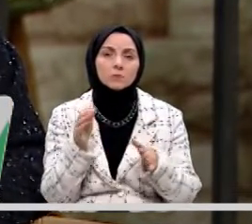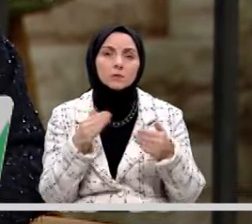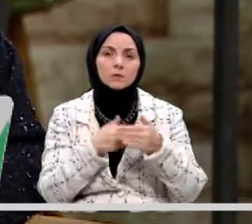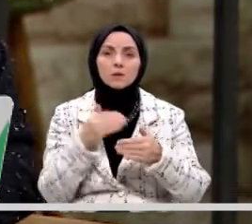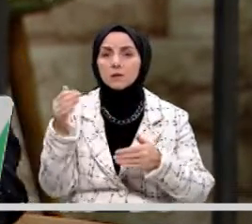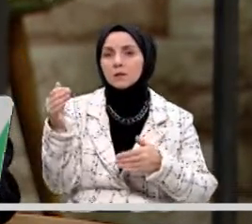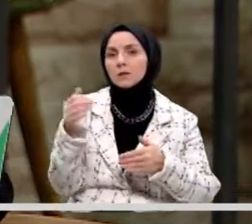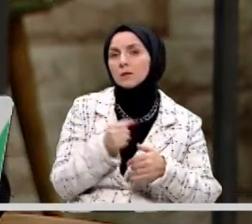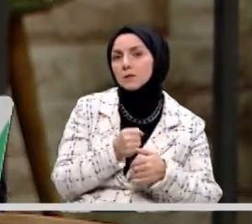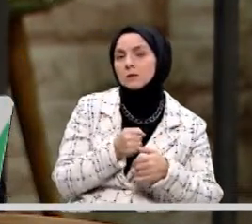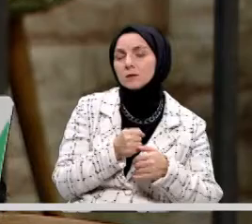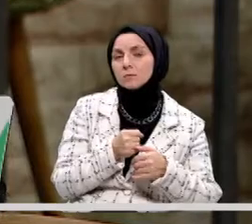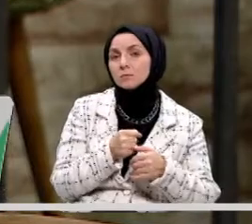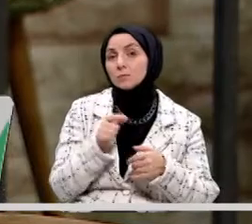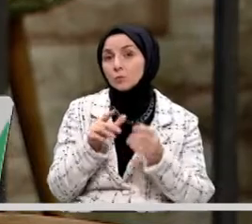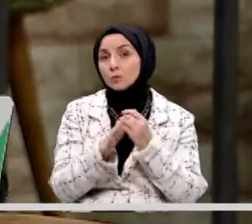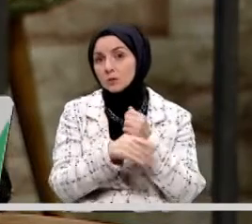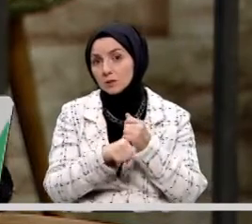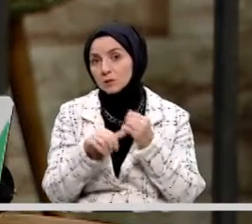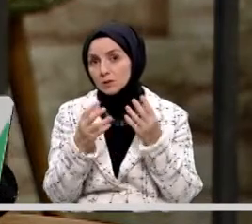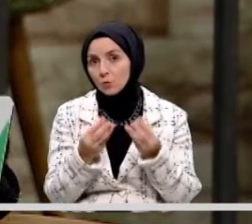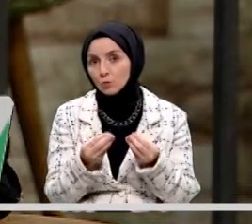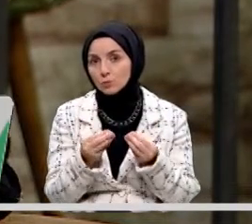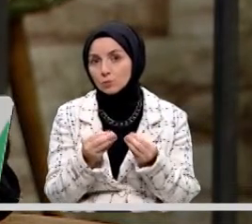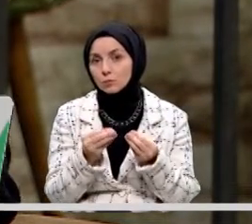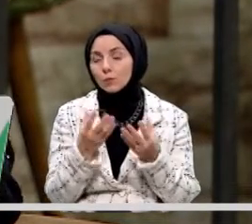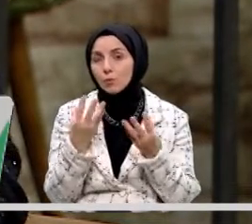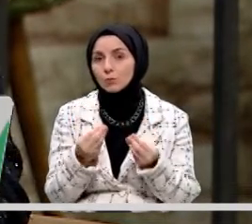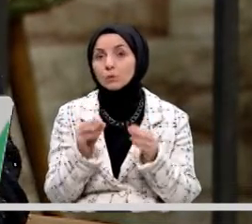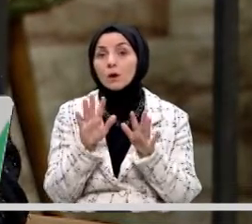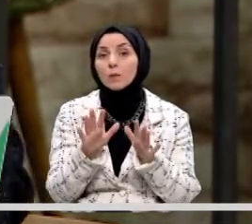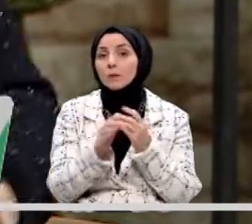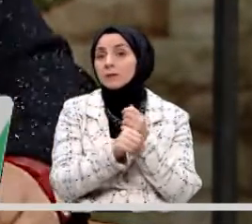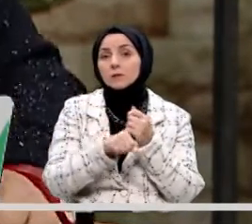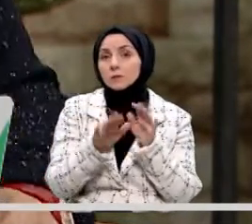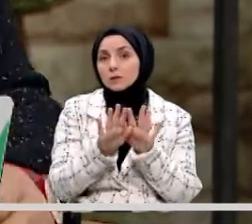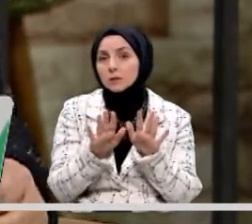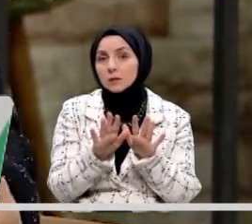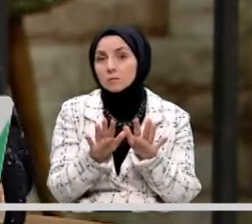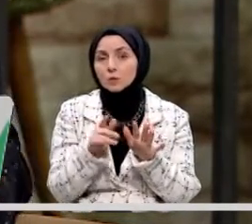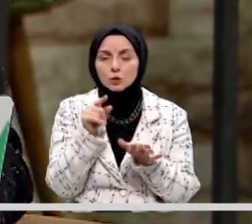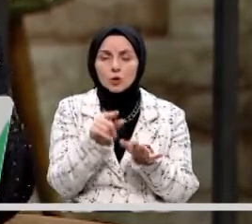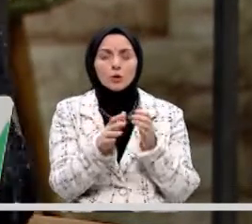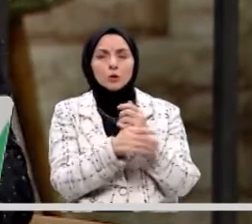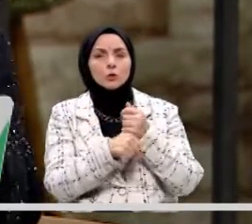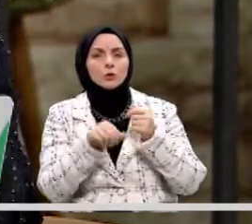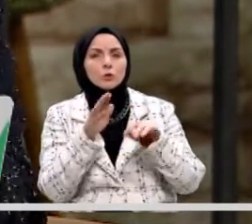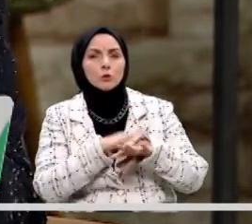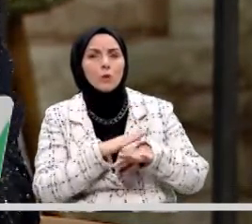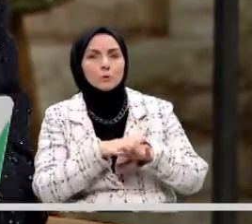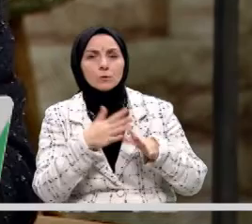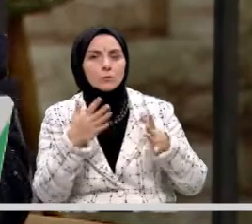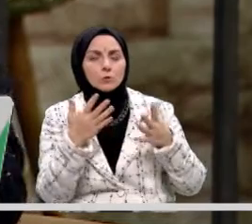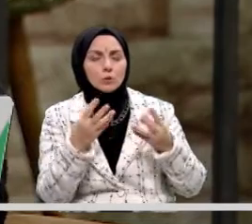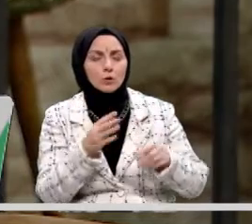yaşındayım beğendim çok aldım geldim geldim hırsızlık yaptın mı yaptım ama hırsız değilim ama yaptım değil mi şimdi sen hırsızlık yaptın ne demek Nasıl